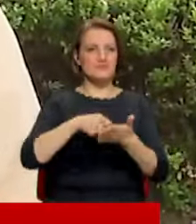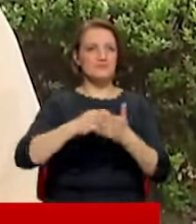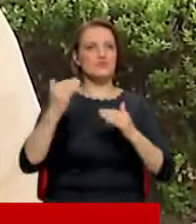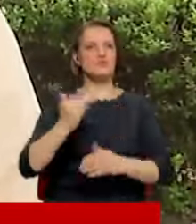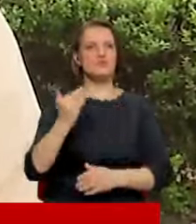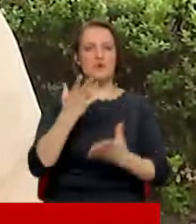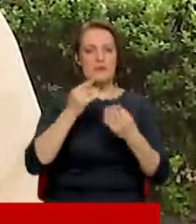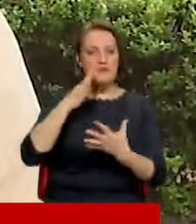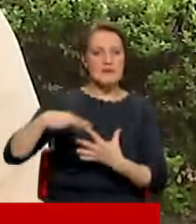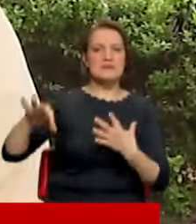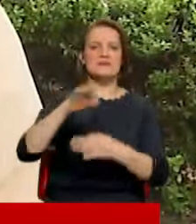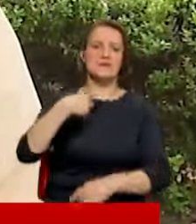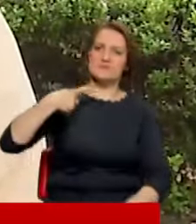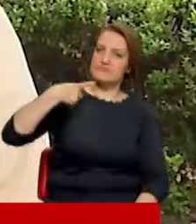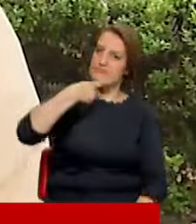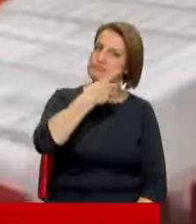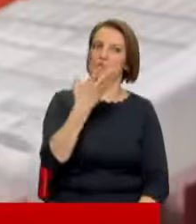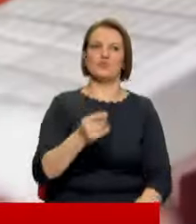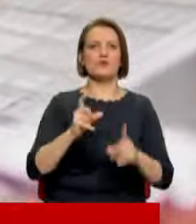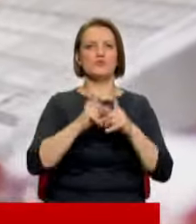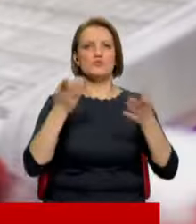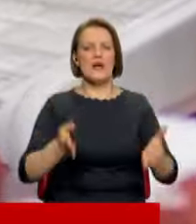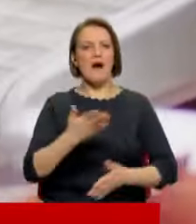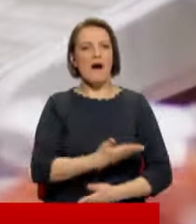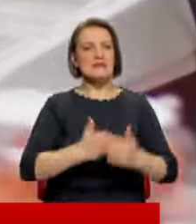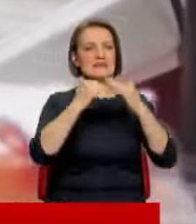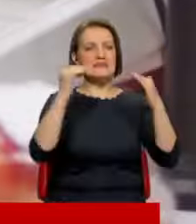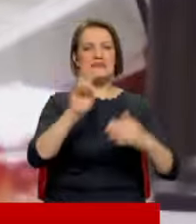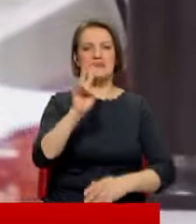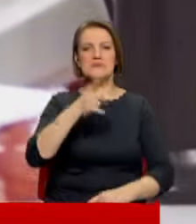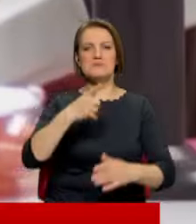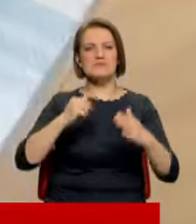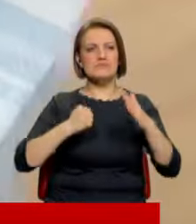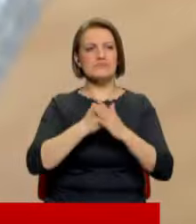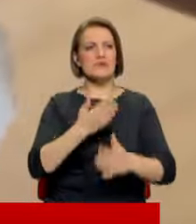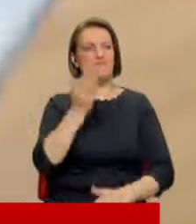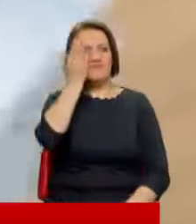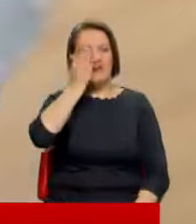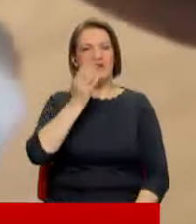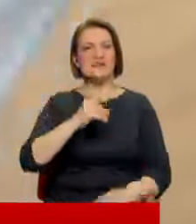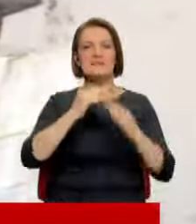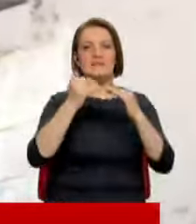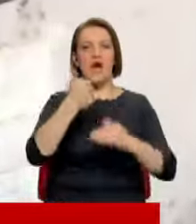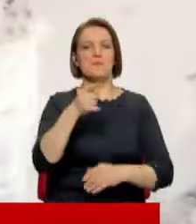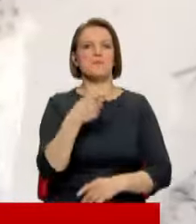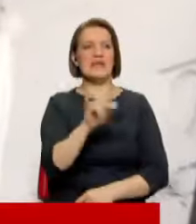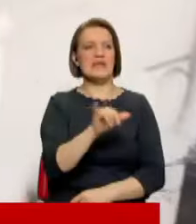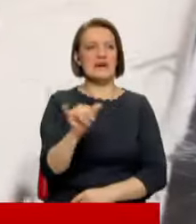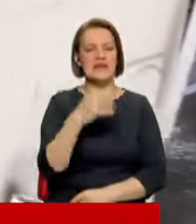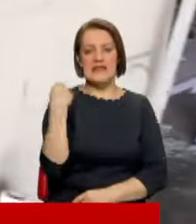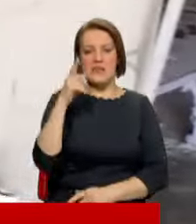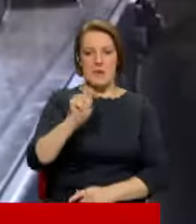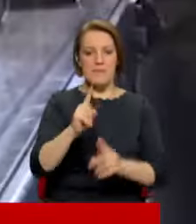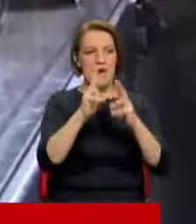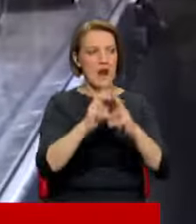olması da insanları bir hayli zorlayacaktır bu durumda açlık sınırı 20.000 liraya dayandığı yoksulluk sınırı ise 60.000 liraya yakın yeni yapılan